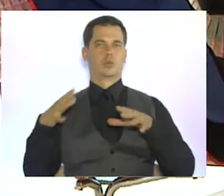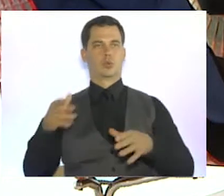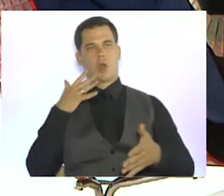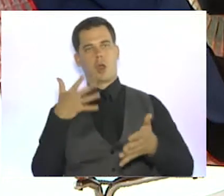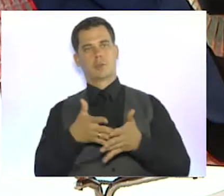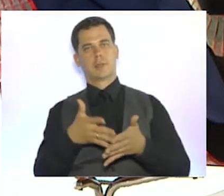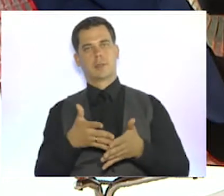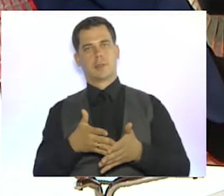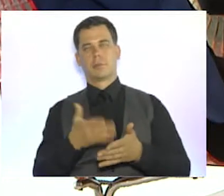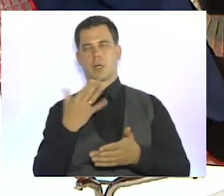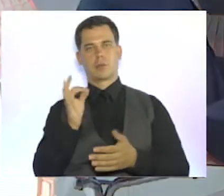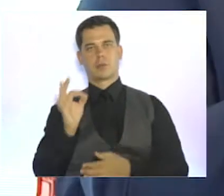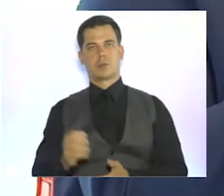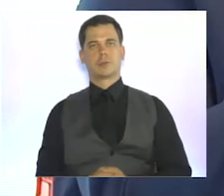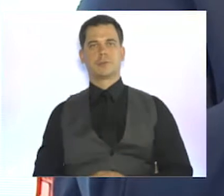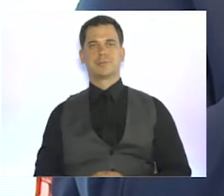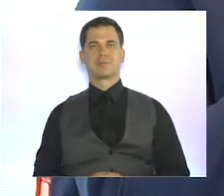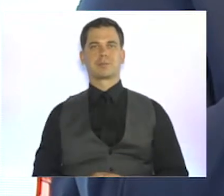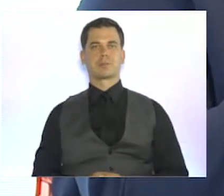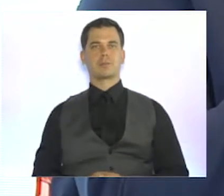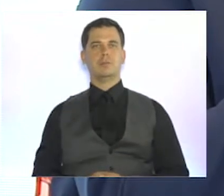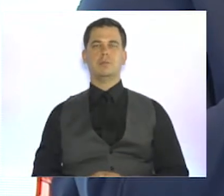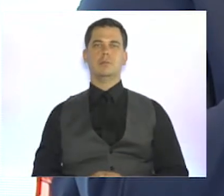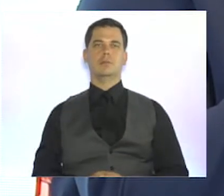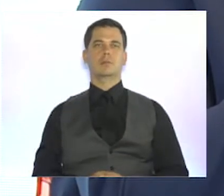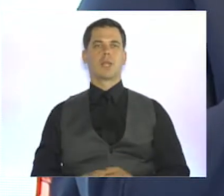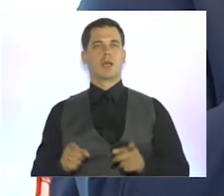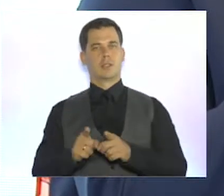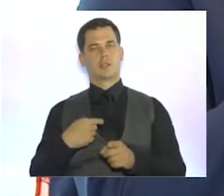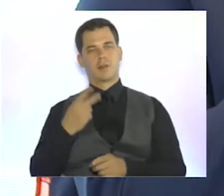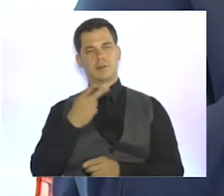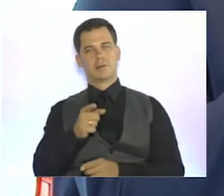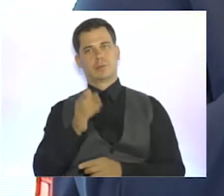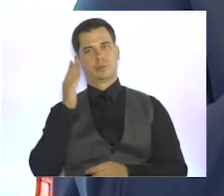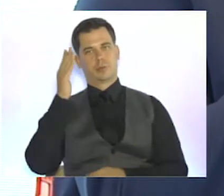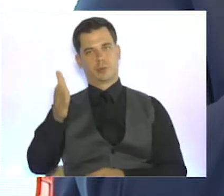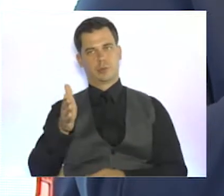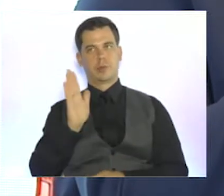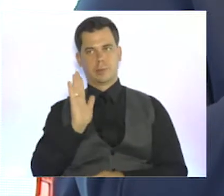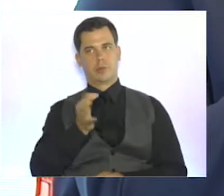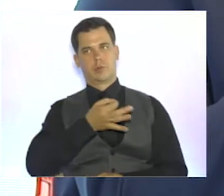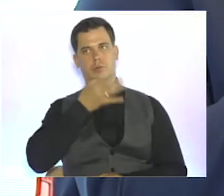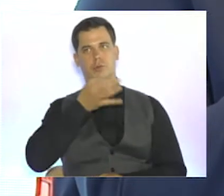oceniają. Także ja myślę, że jest to przyszłość